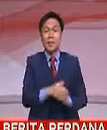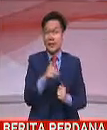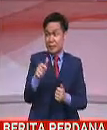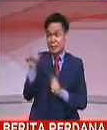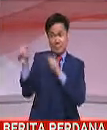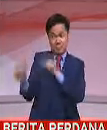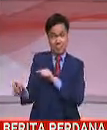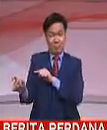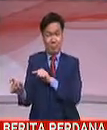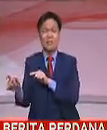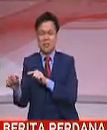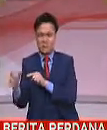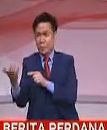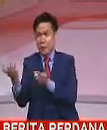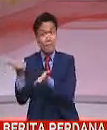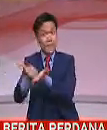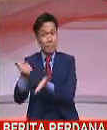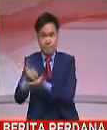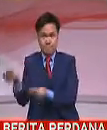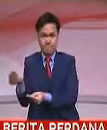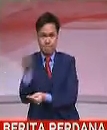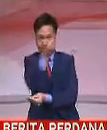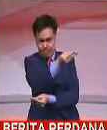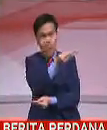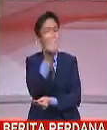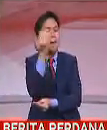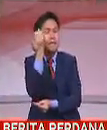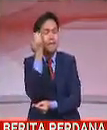pasport tertuduh diserahkan kepada mahkamah selain dikehendaki melaporkan diri di